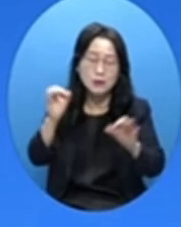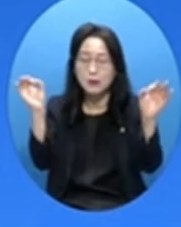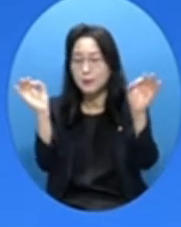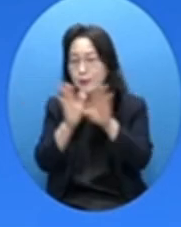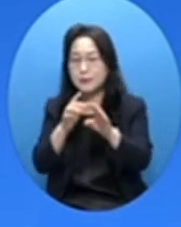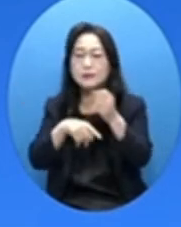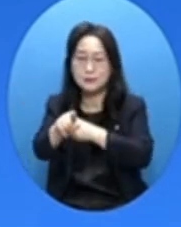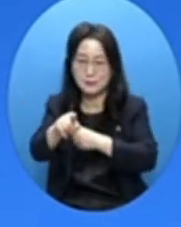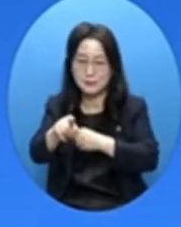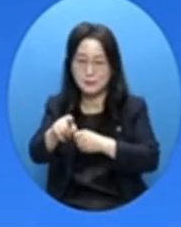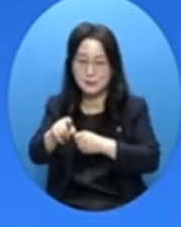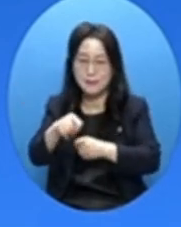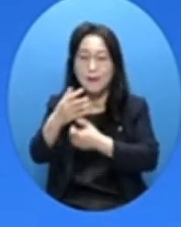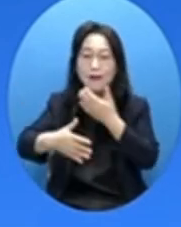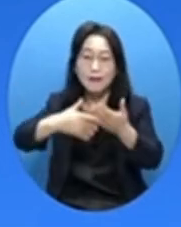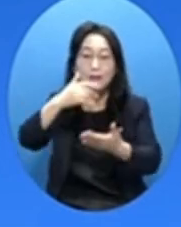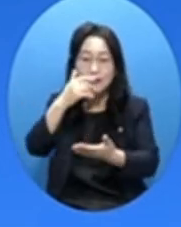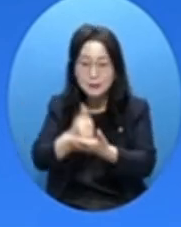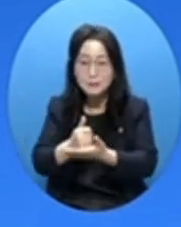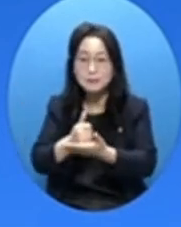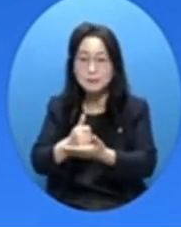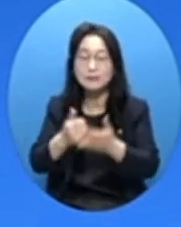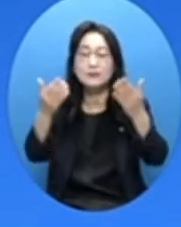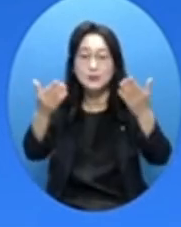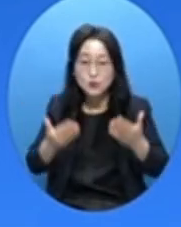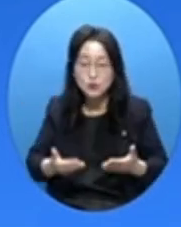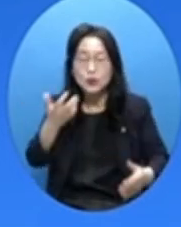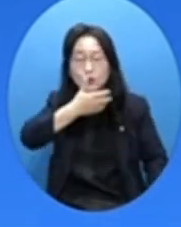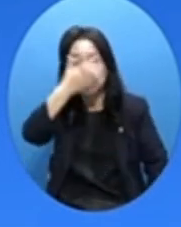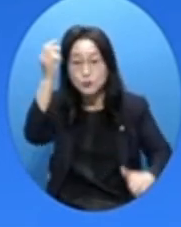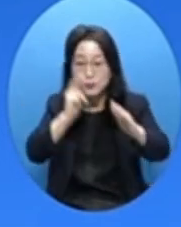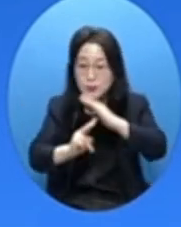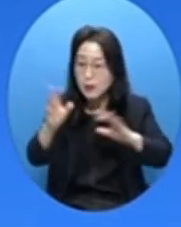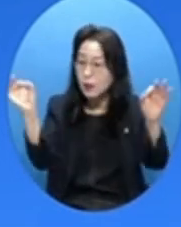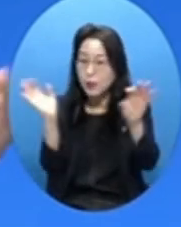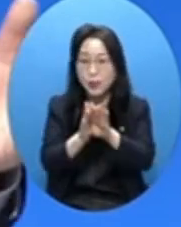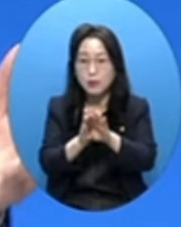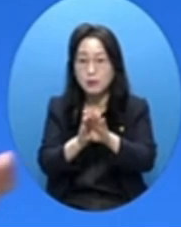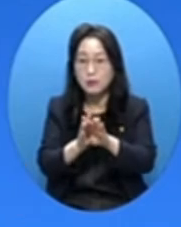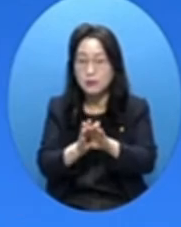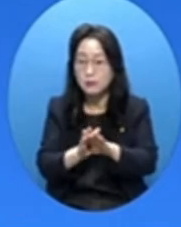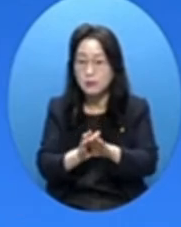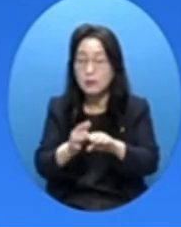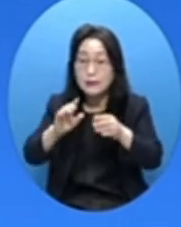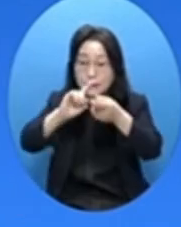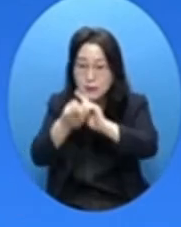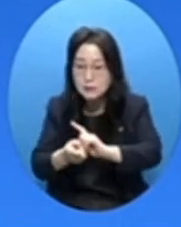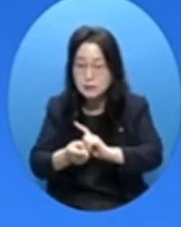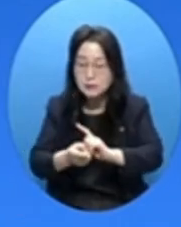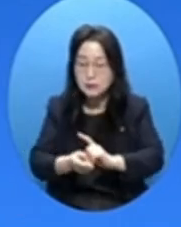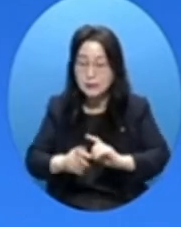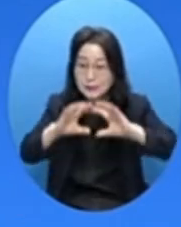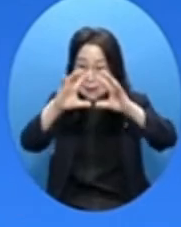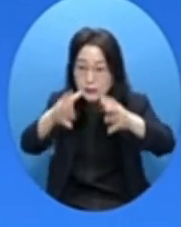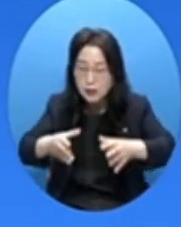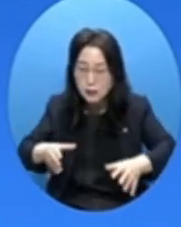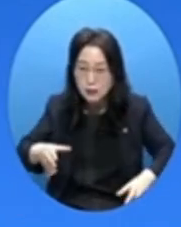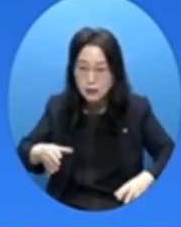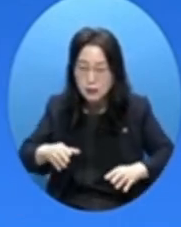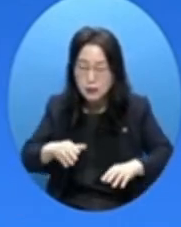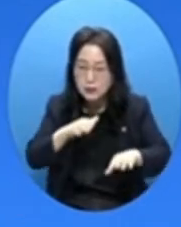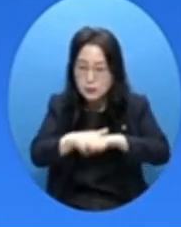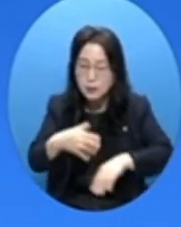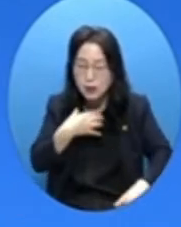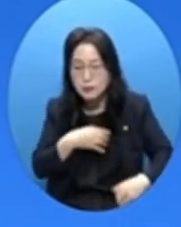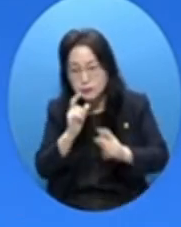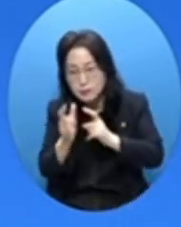있습니다 한맥 주신 꿈과 비전이 사라지니까 수당이 가자들은 염려 그 직 어찌 그들을 두렵게 되었습니다